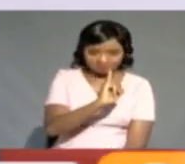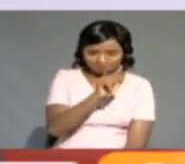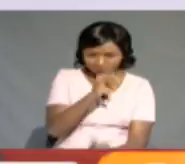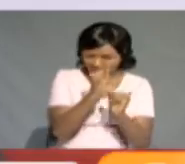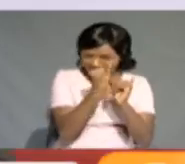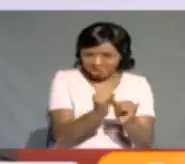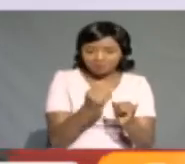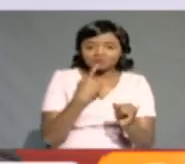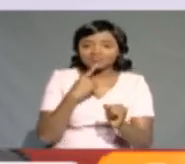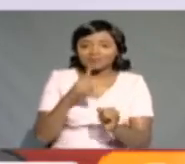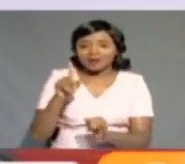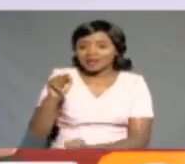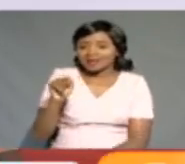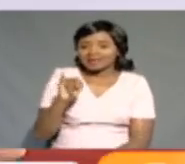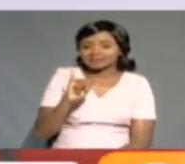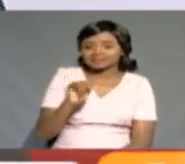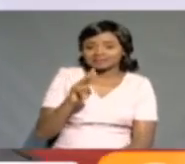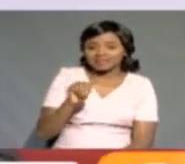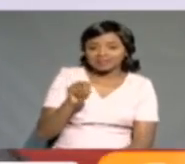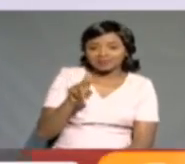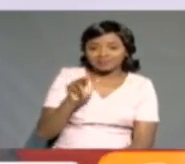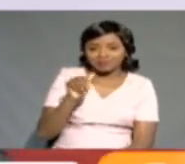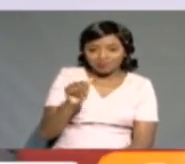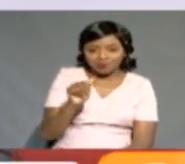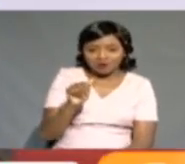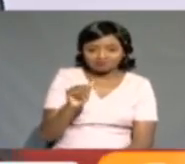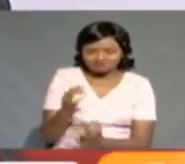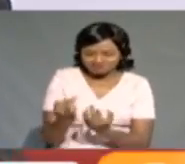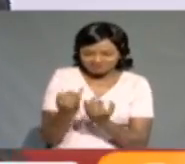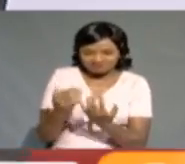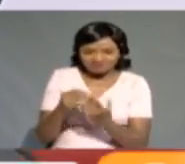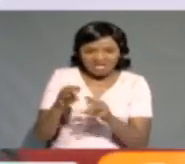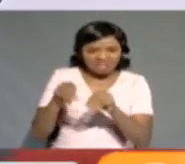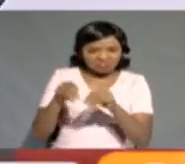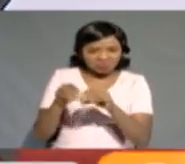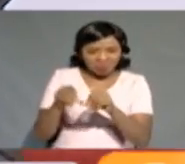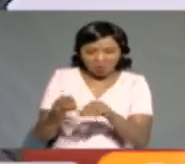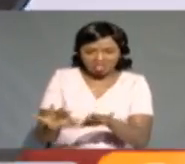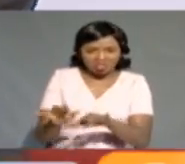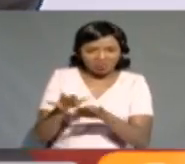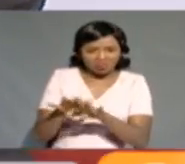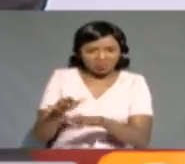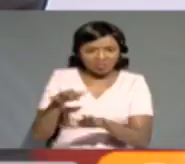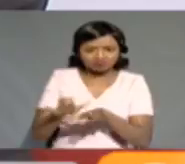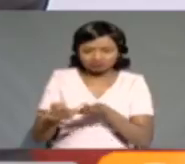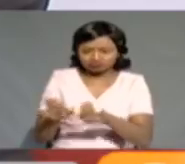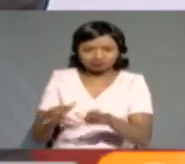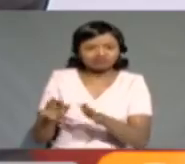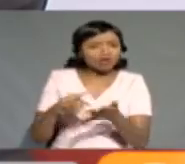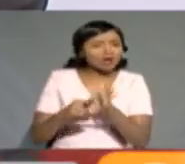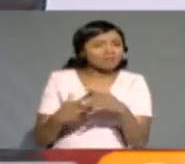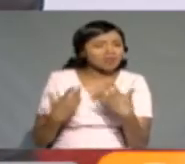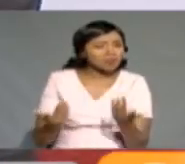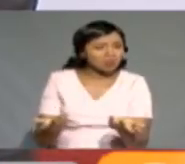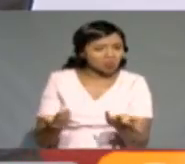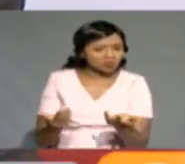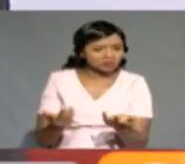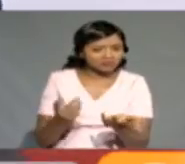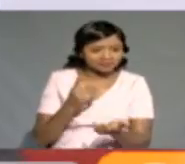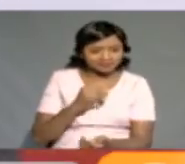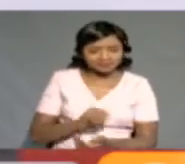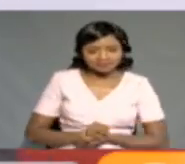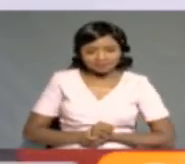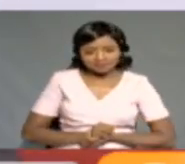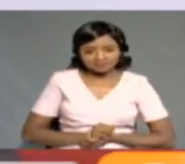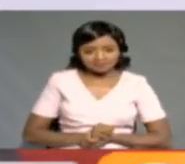Anasema timua vumbi timua. Timua vumbi timua. Hili neno kutimua. Unaweza kutimua